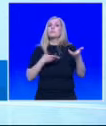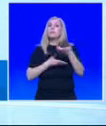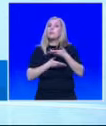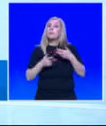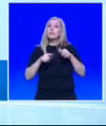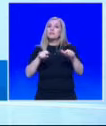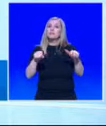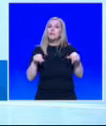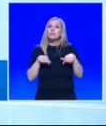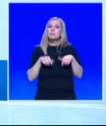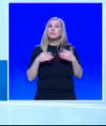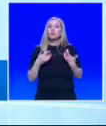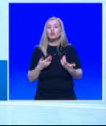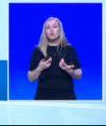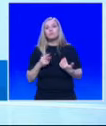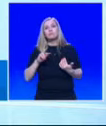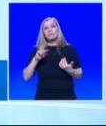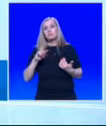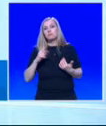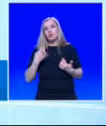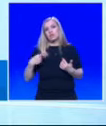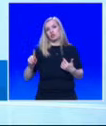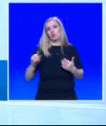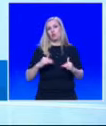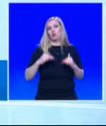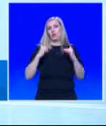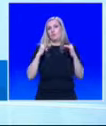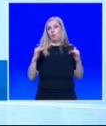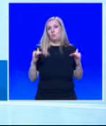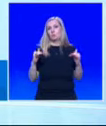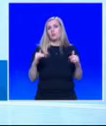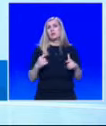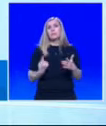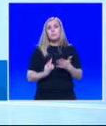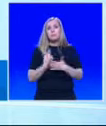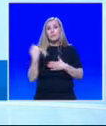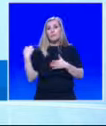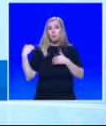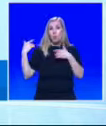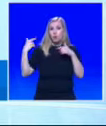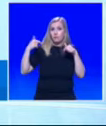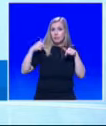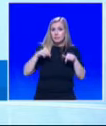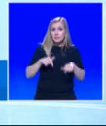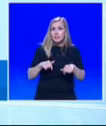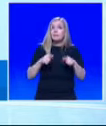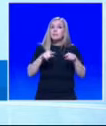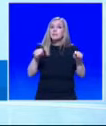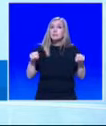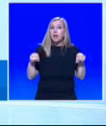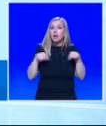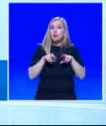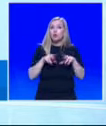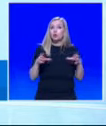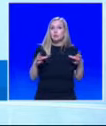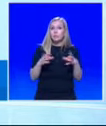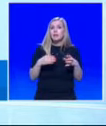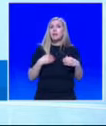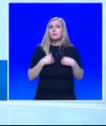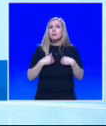зала беше на едно съвсем различно ниво. За пръв път от много време насам в залата на Народното събрание ние имахме